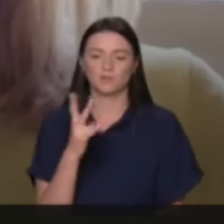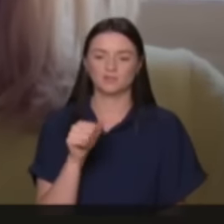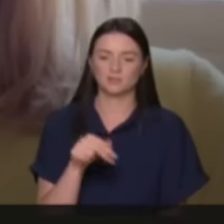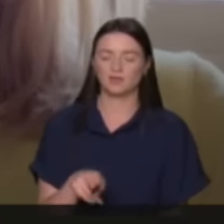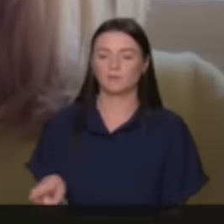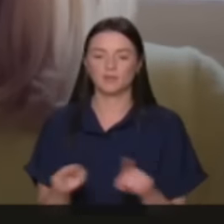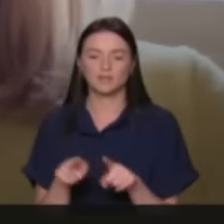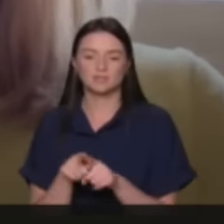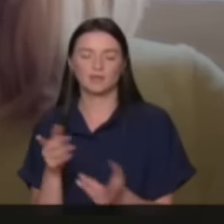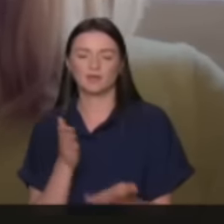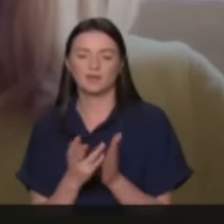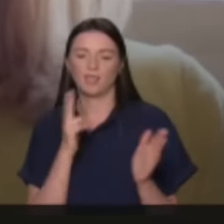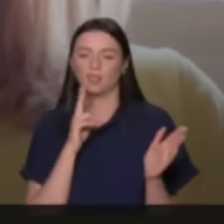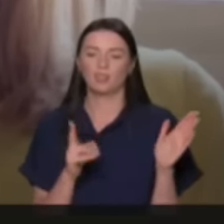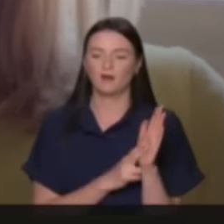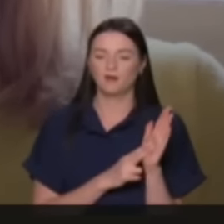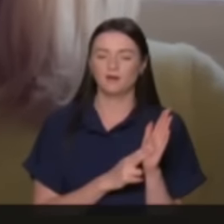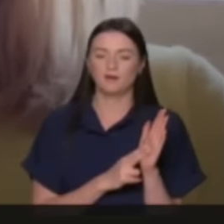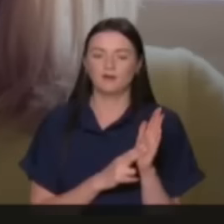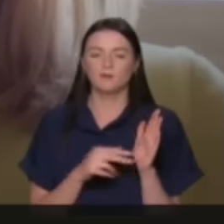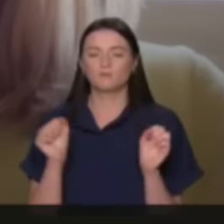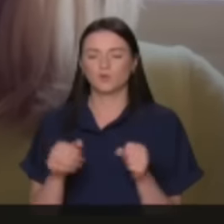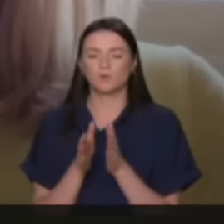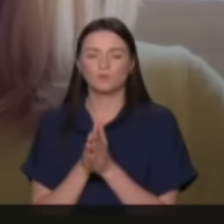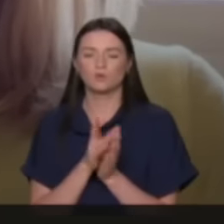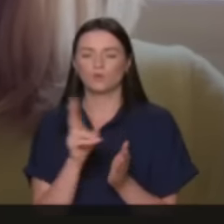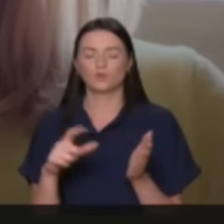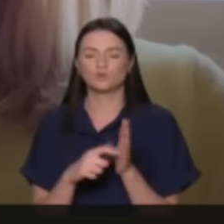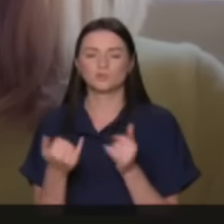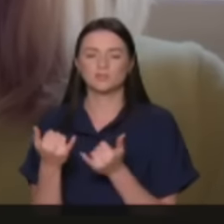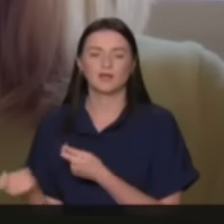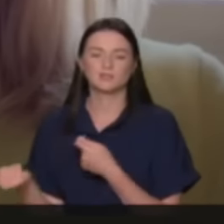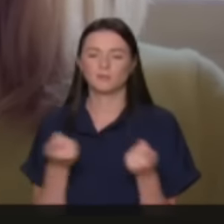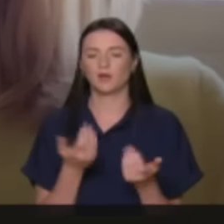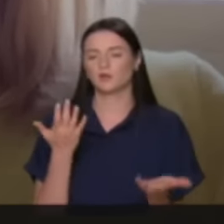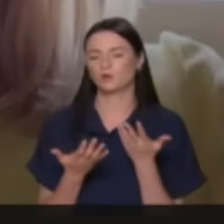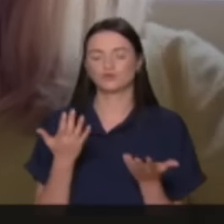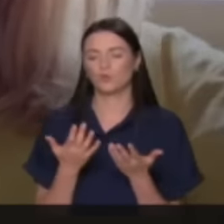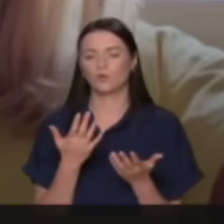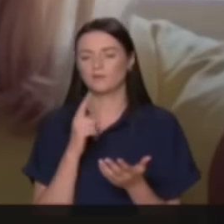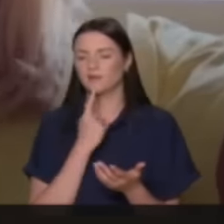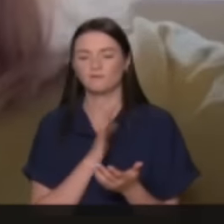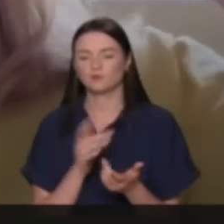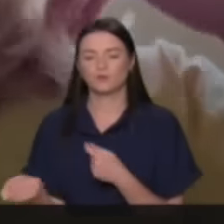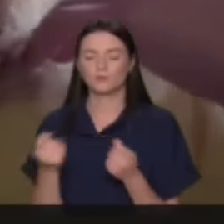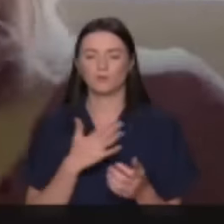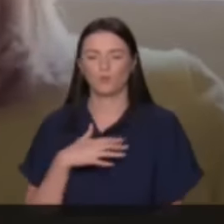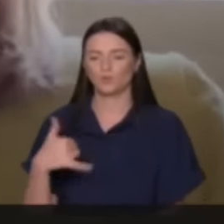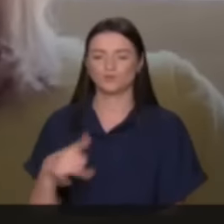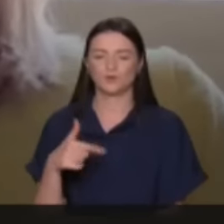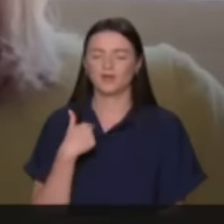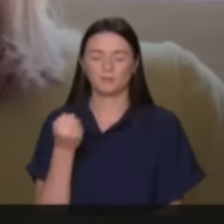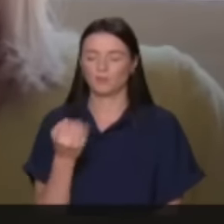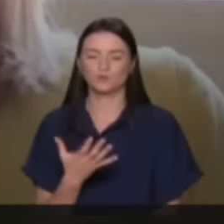самий, який є наклейка. А я міг би попросити когось зі студії зараз принести, якщо не важко, принести мою сумку. І я просто